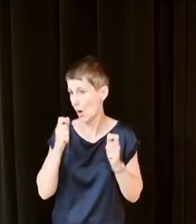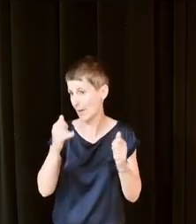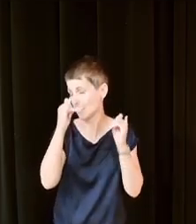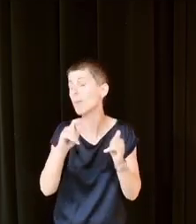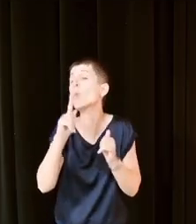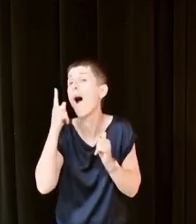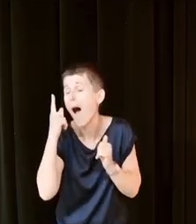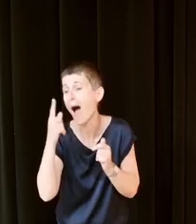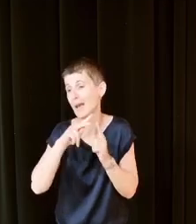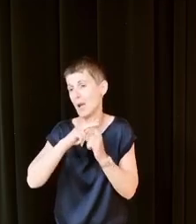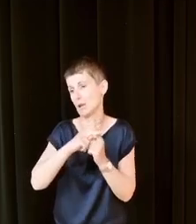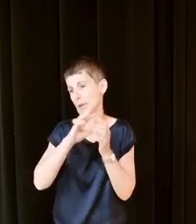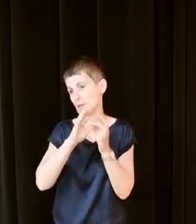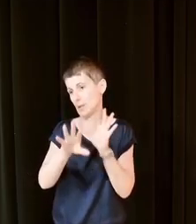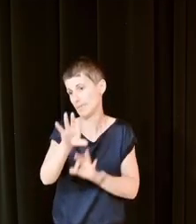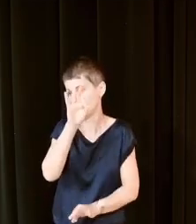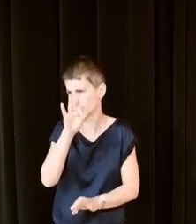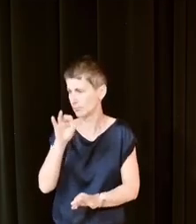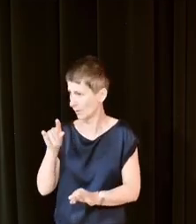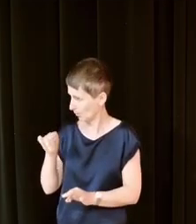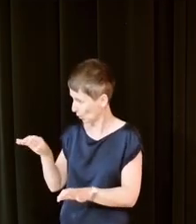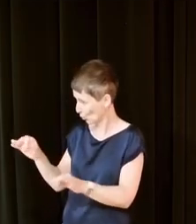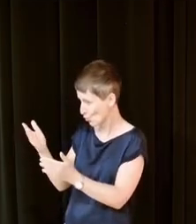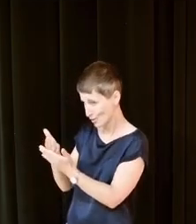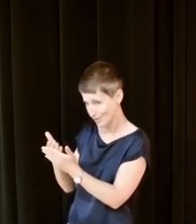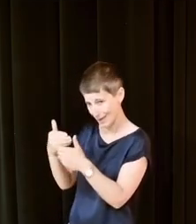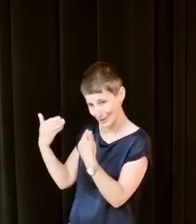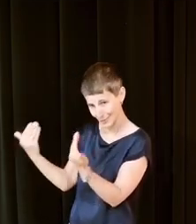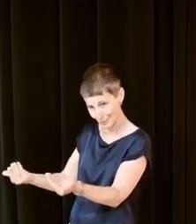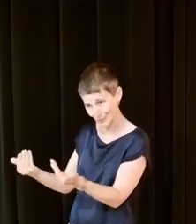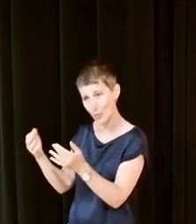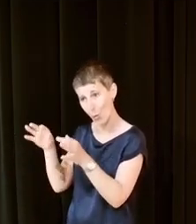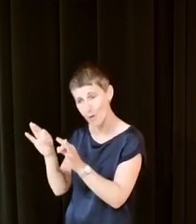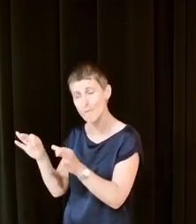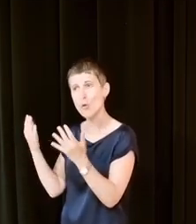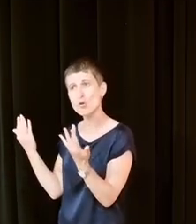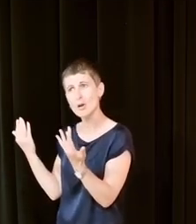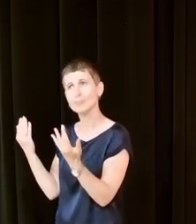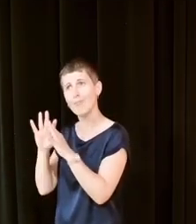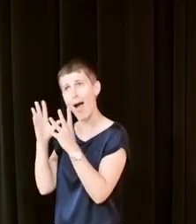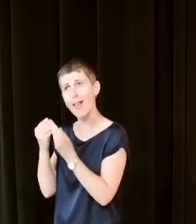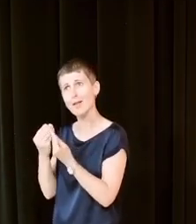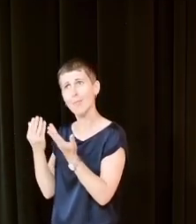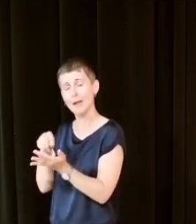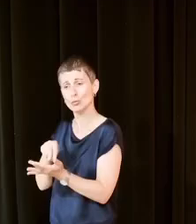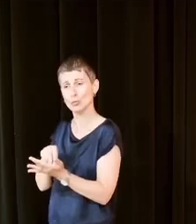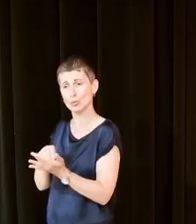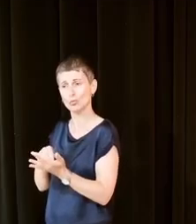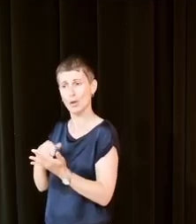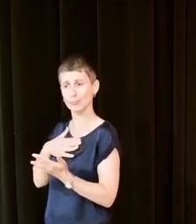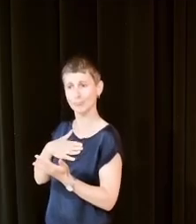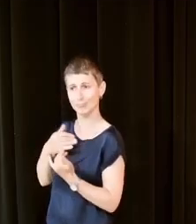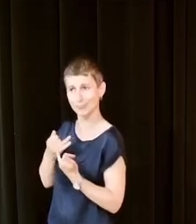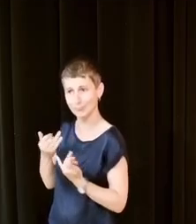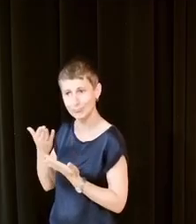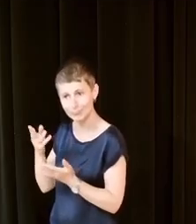Aspekt sozusagen. Und ist es ein gutes Zeichen für den Gemütszustand eines Menschen? Oder kann man es gar nicht so sagen? Also würde ich